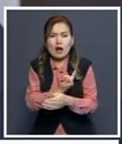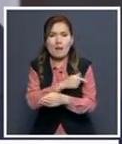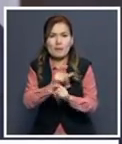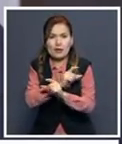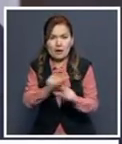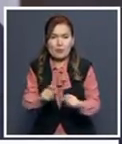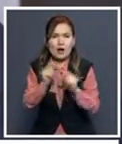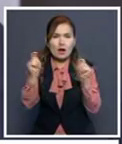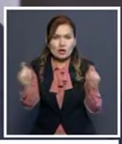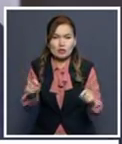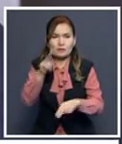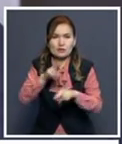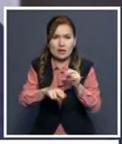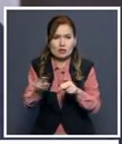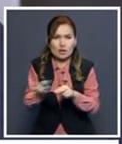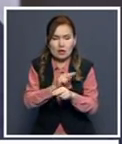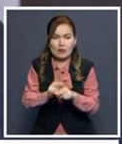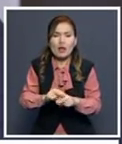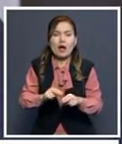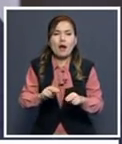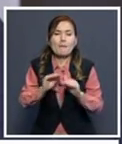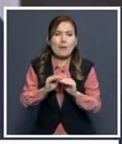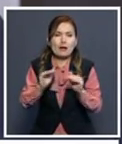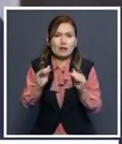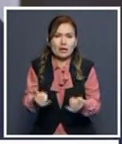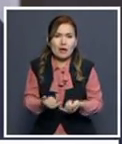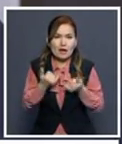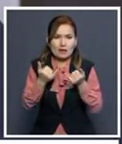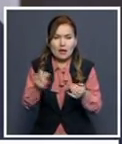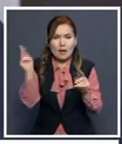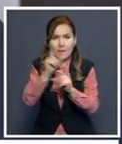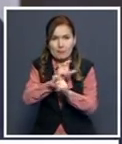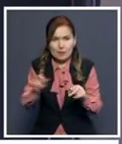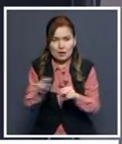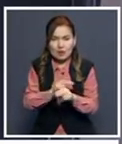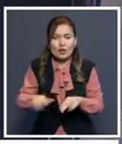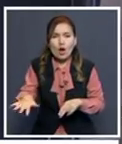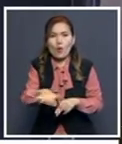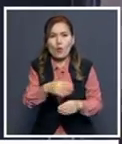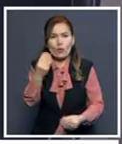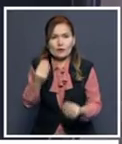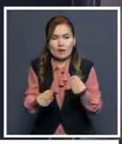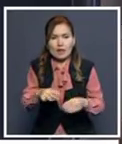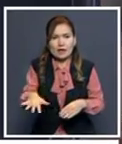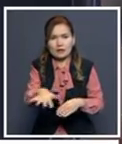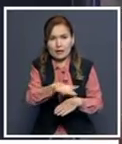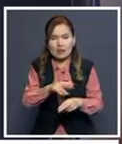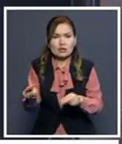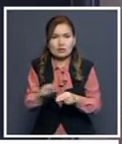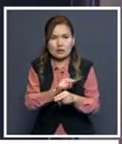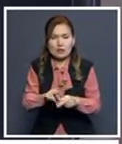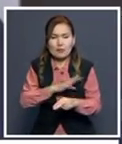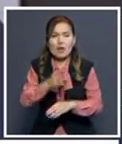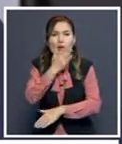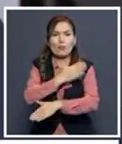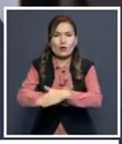медициналық пункттерді салу, балаларға арналған шағын мини-центрлер, ойын алаңдарын салу, сонымен қатар